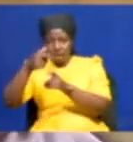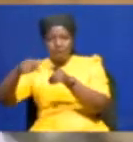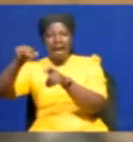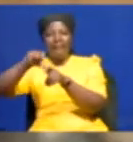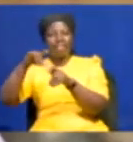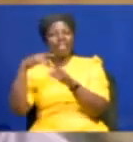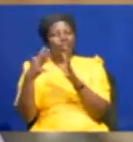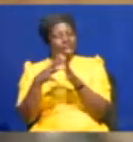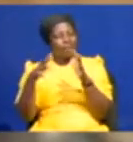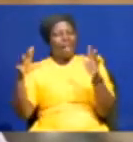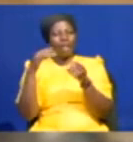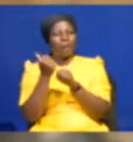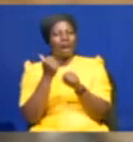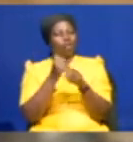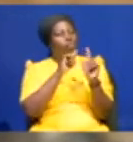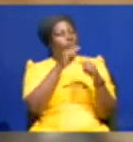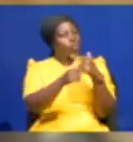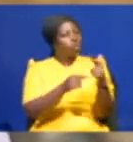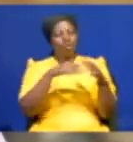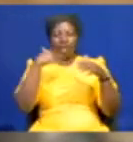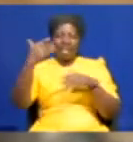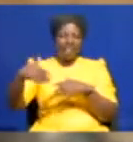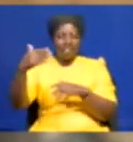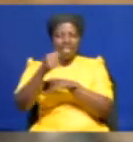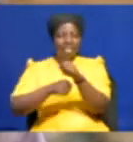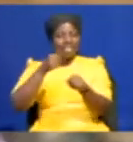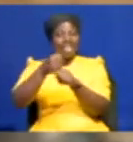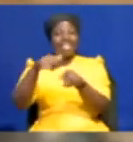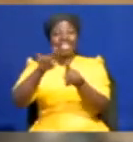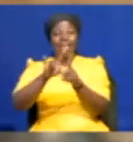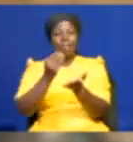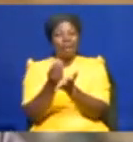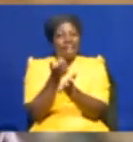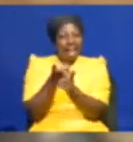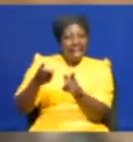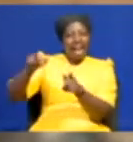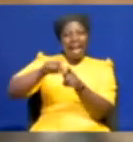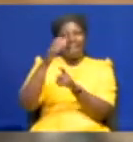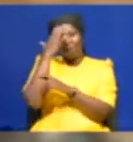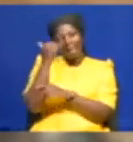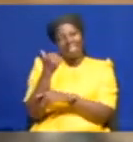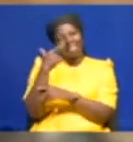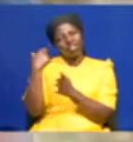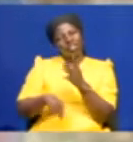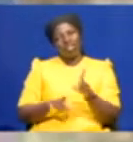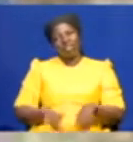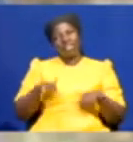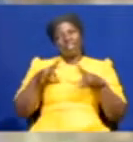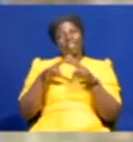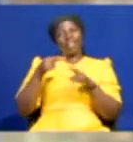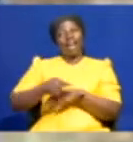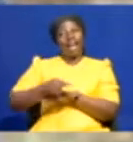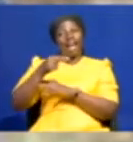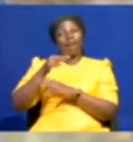inaendelea mostly kila mwaka. Na pesa iongezeke sababu ya gharama ya maisha imeenda juu sana. Tungeomba